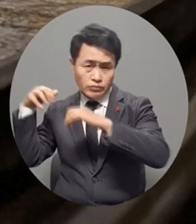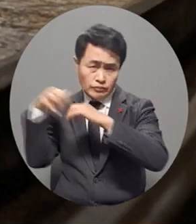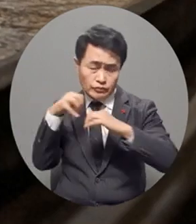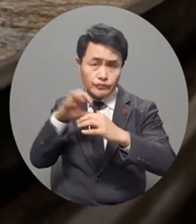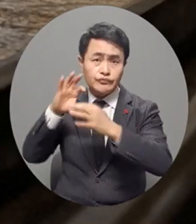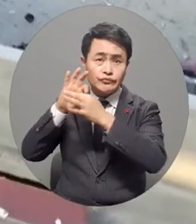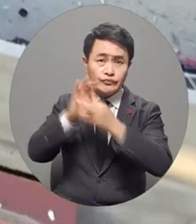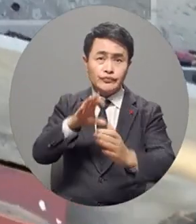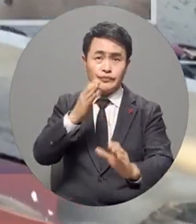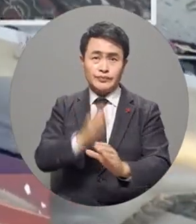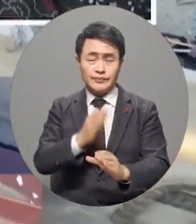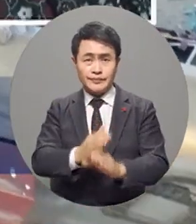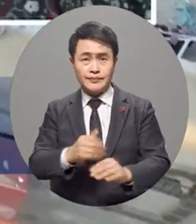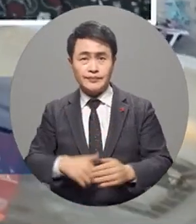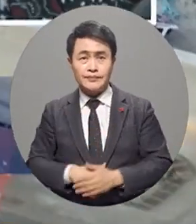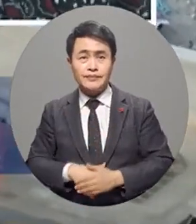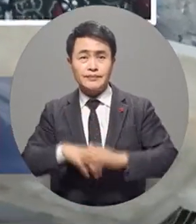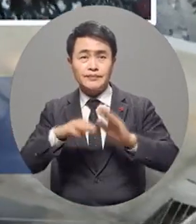이어가고 있습니다.